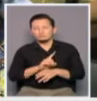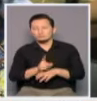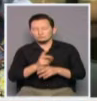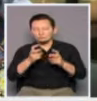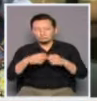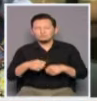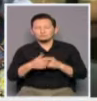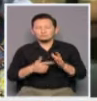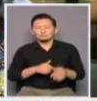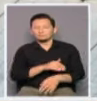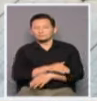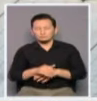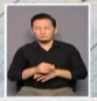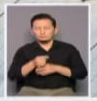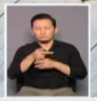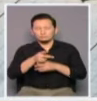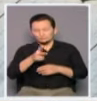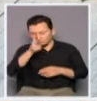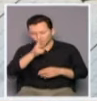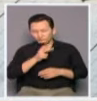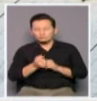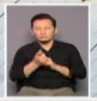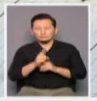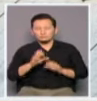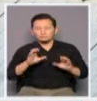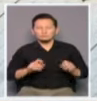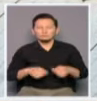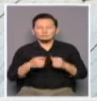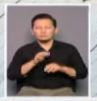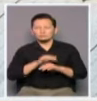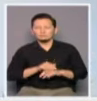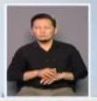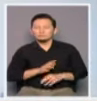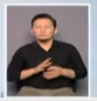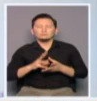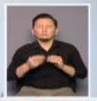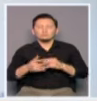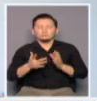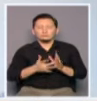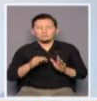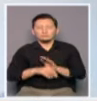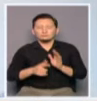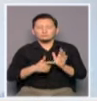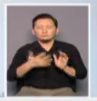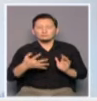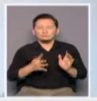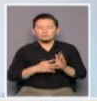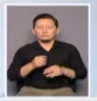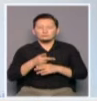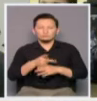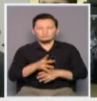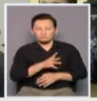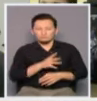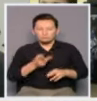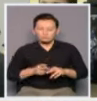17 көшенің көмегімен 3 айда 11000-нан астам заң бұзушылық тіркелген. Жалпы қалада 159 бейнебақылау камерасы